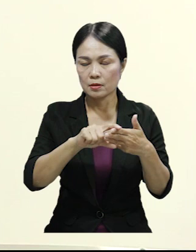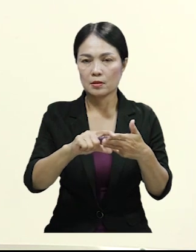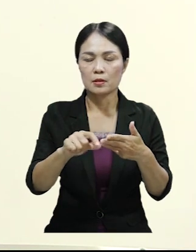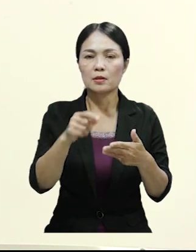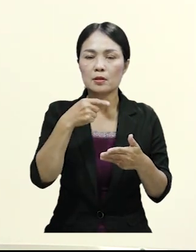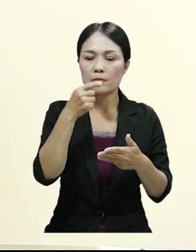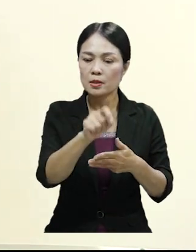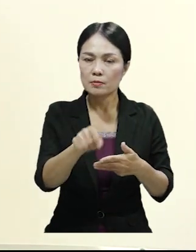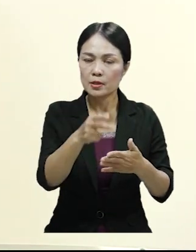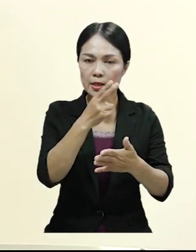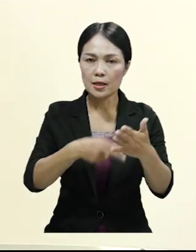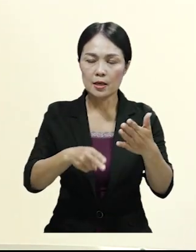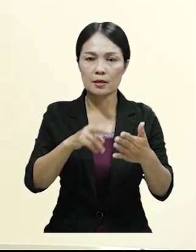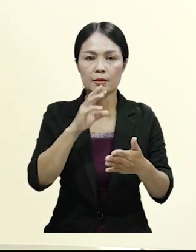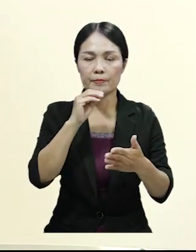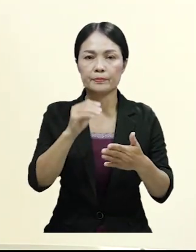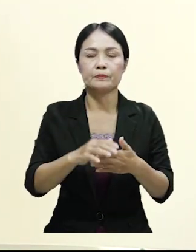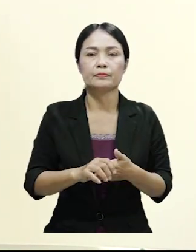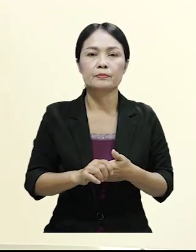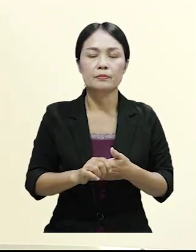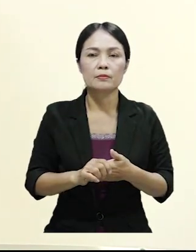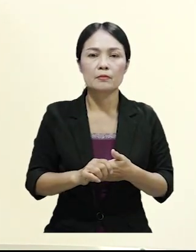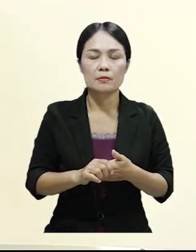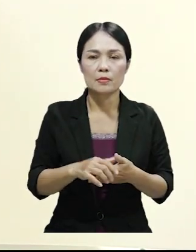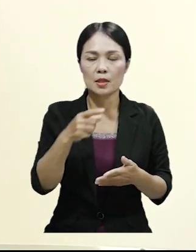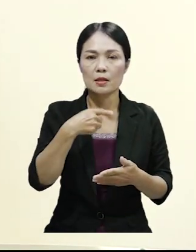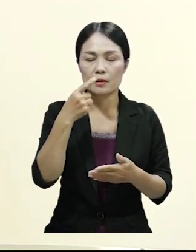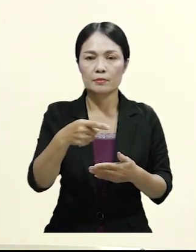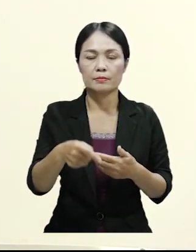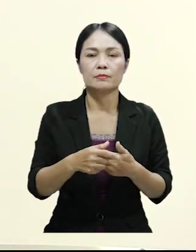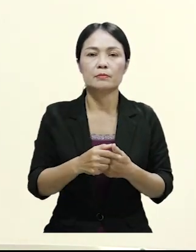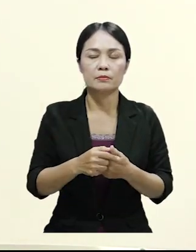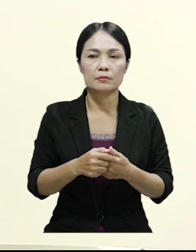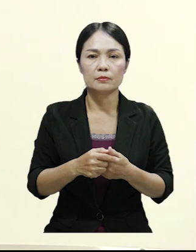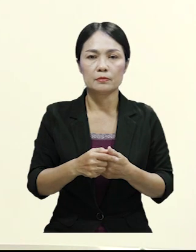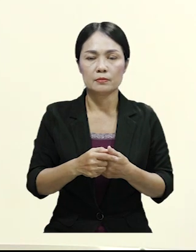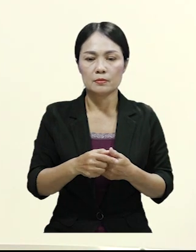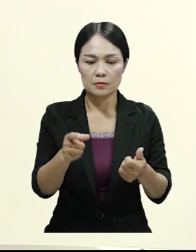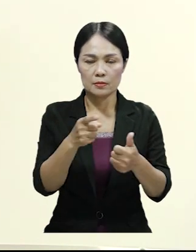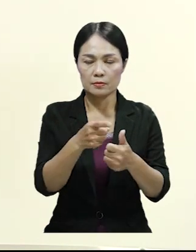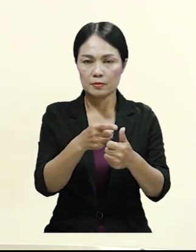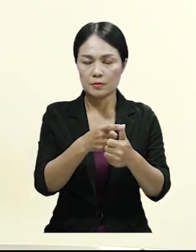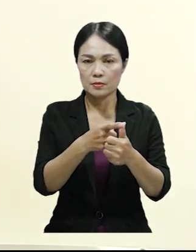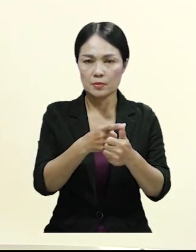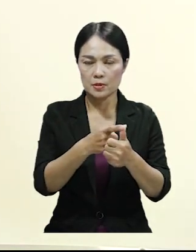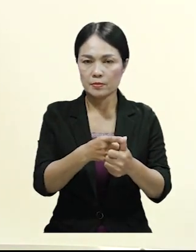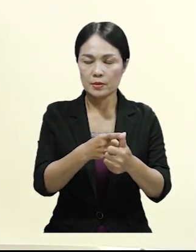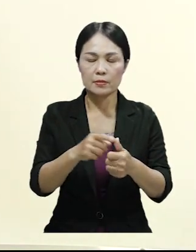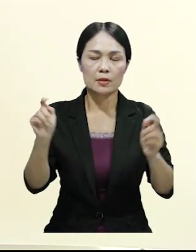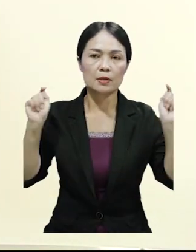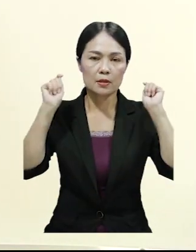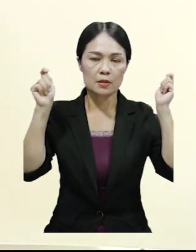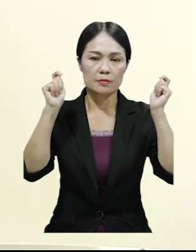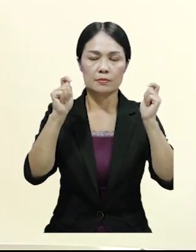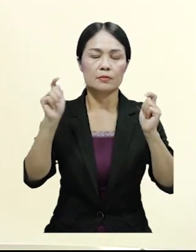ខ្លះកូនតួសេចក្តីបាទតួសេចក្តីគឺយើងត្រូវនិយាយណាមុនពេលផ្ដើមបន់ណាមុនពេ